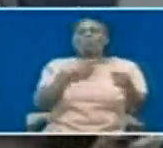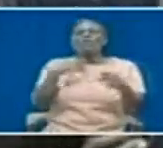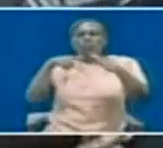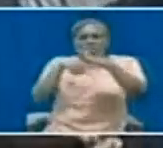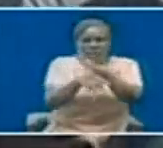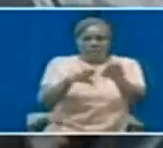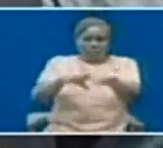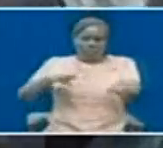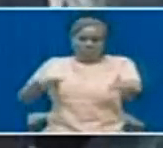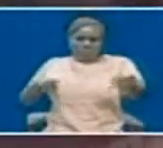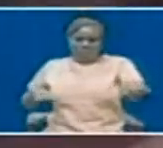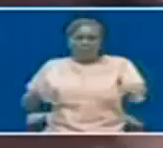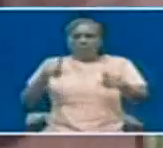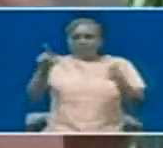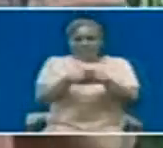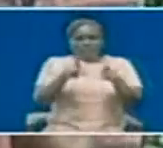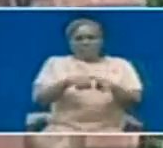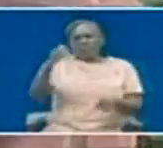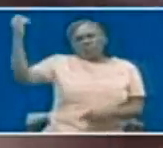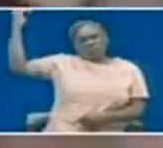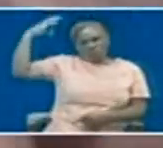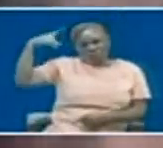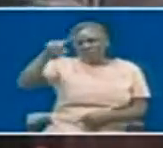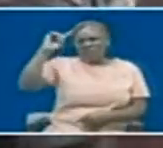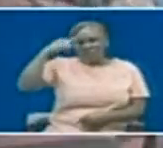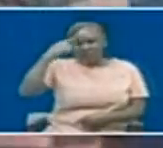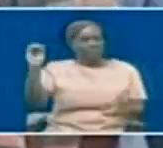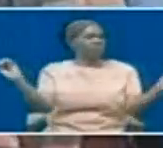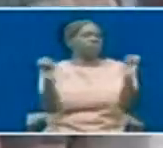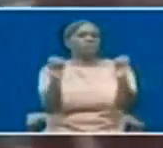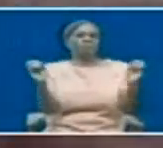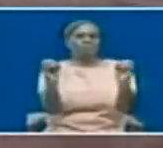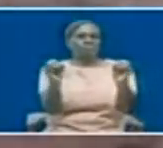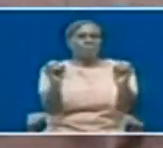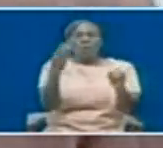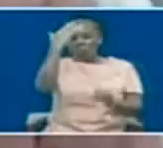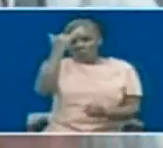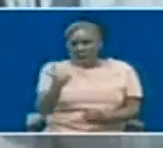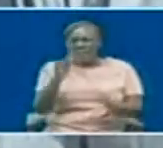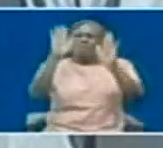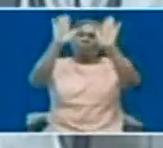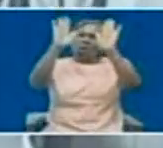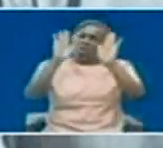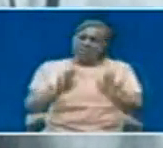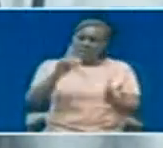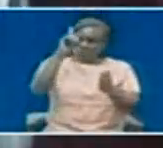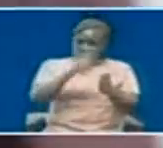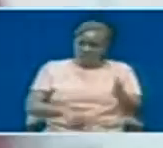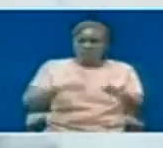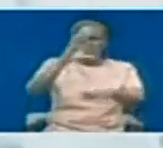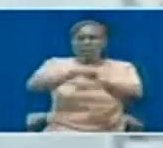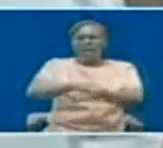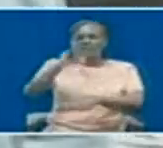kwenye foleni. Makali ya jua hayapo kwenye fikra zao kwa sasa, kwani la muhimu kwao ni